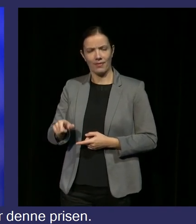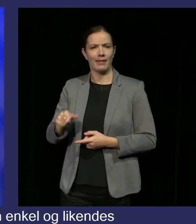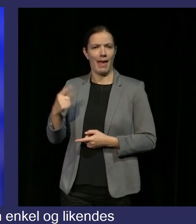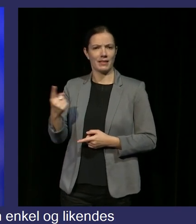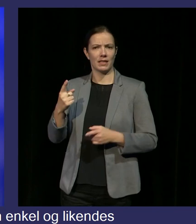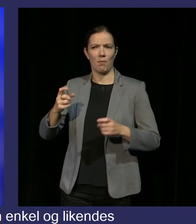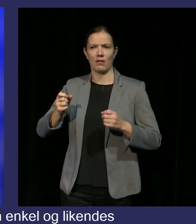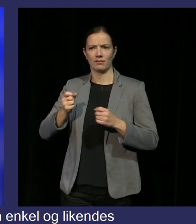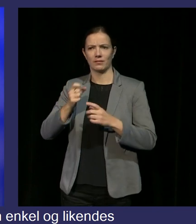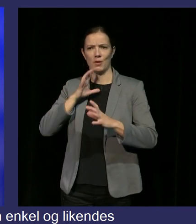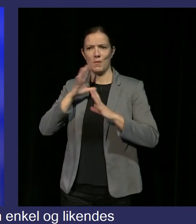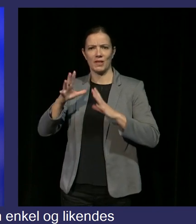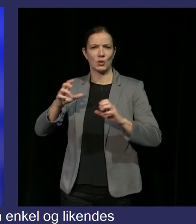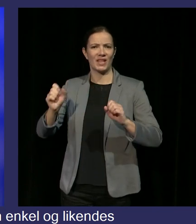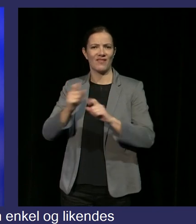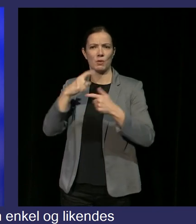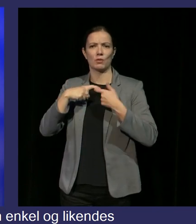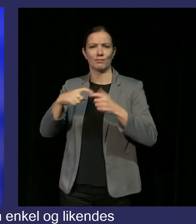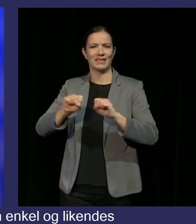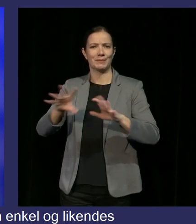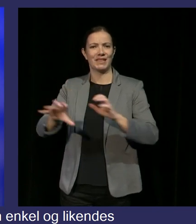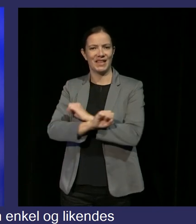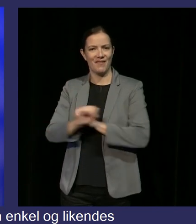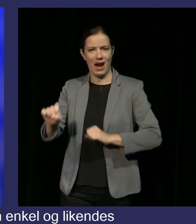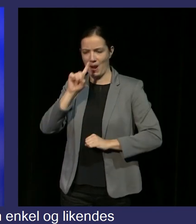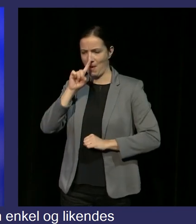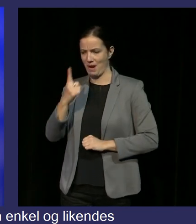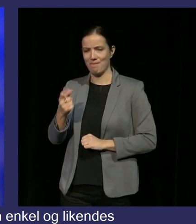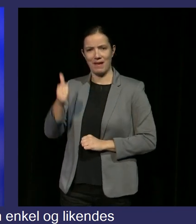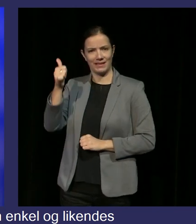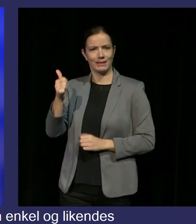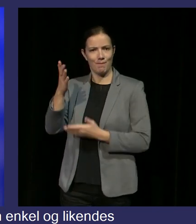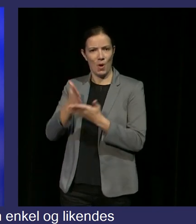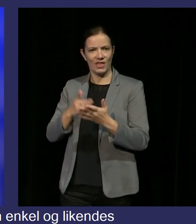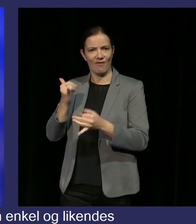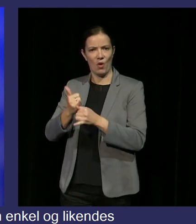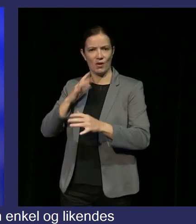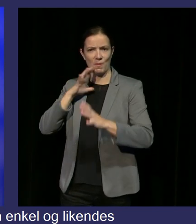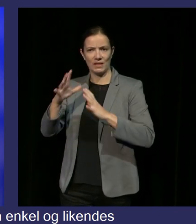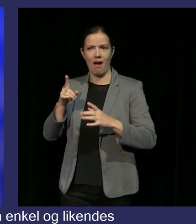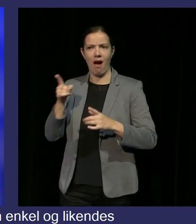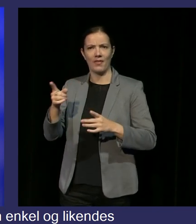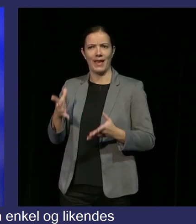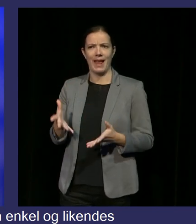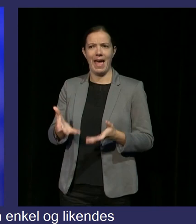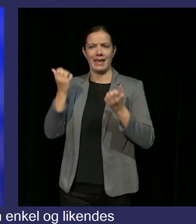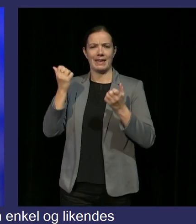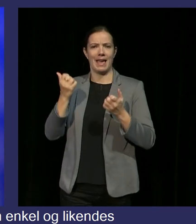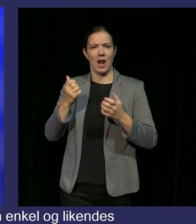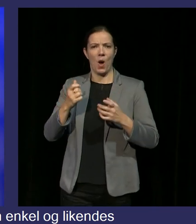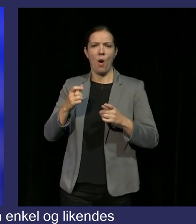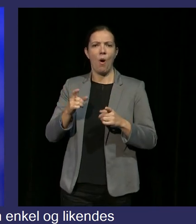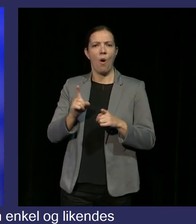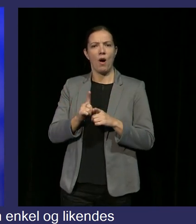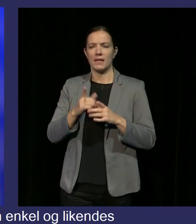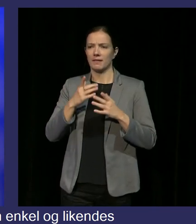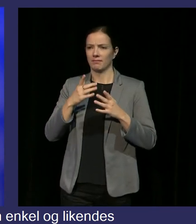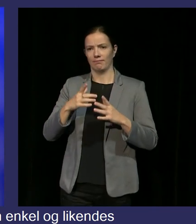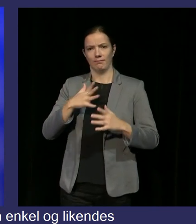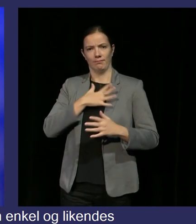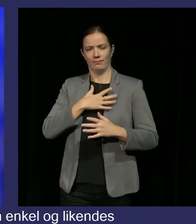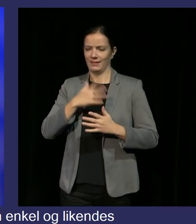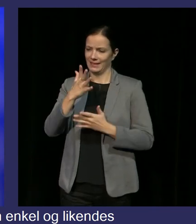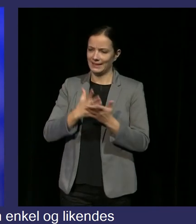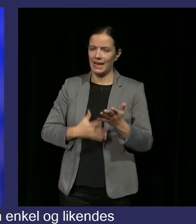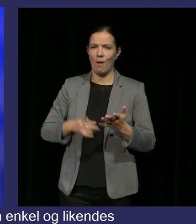om smittevern bedre enn han. Nakstad har en enkel og like til stil, og